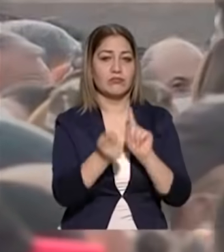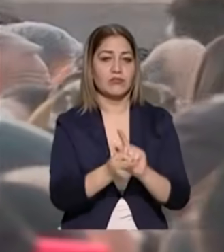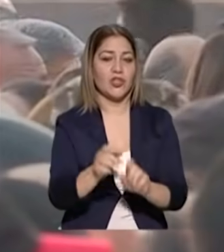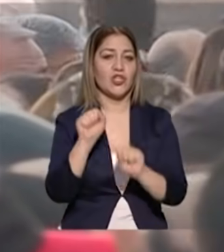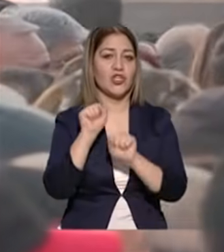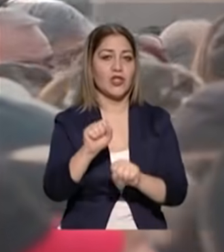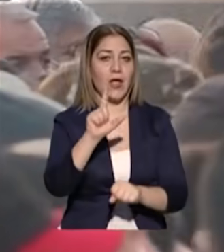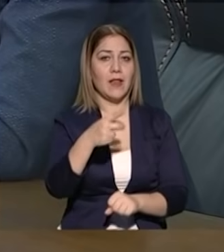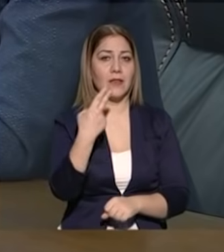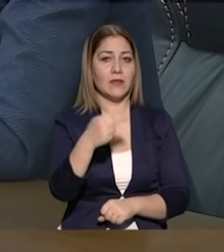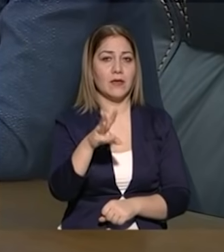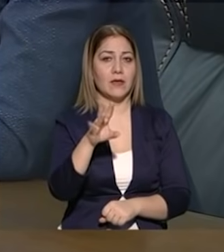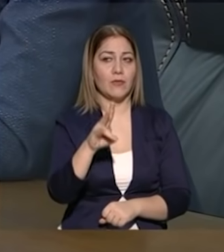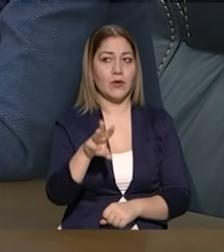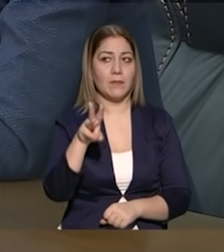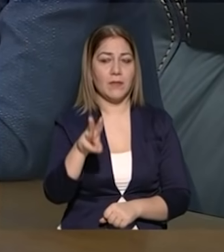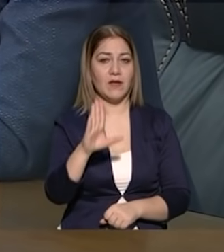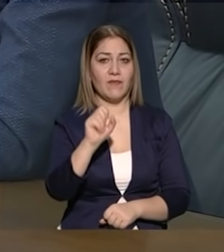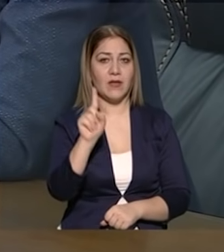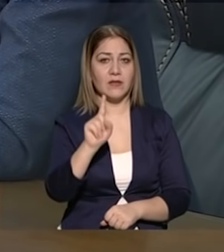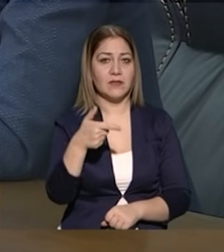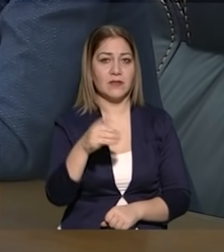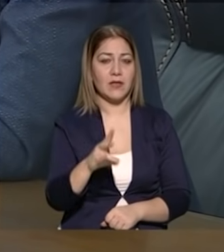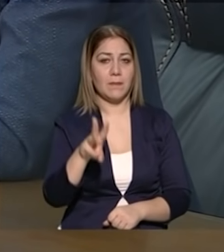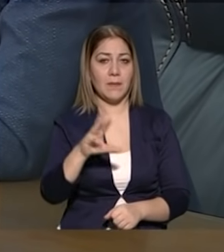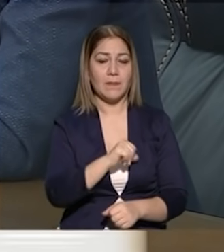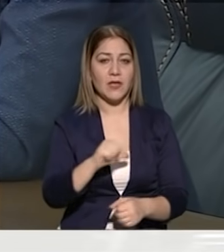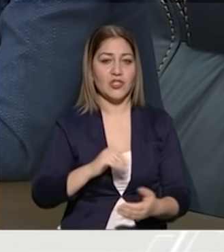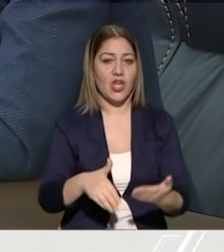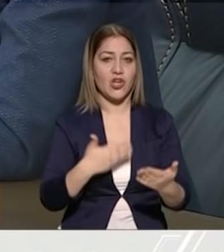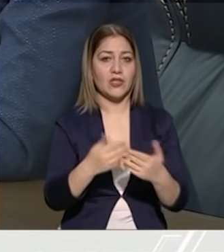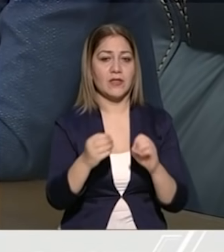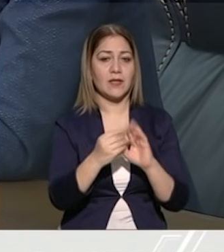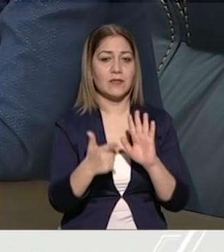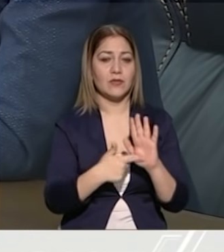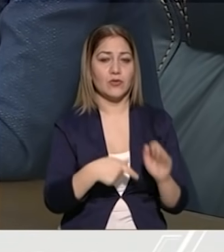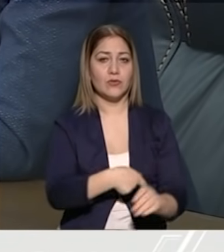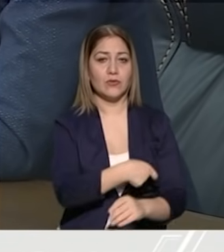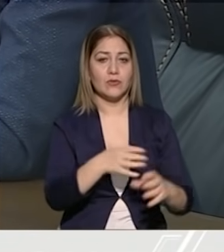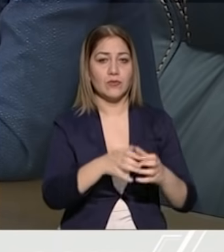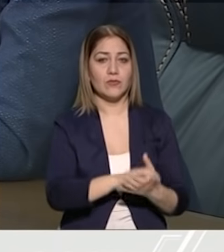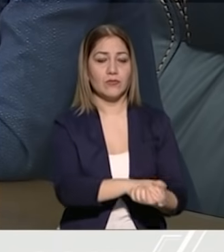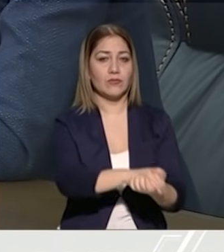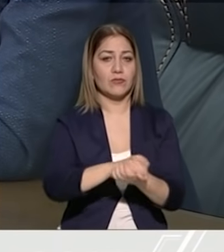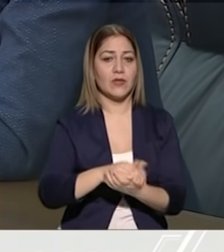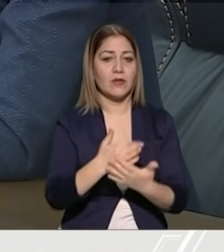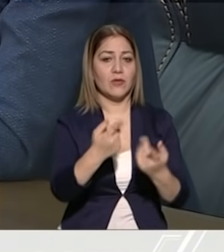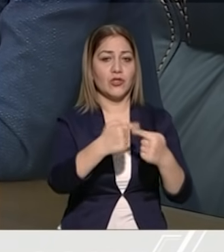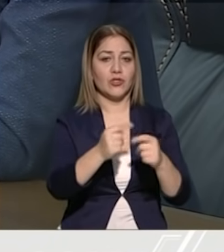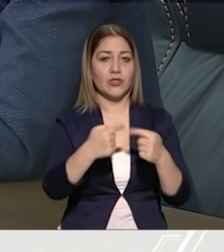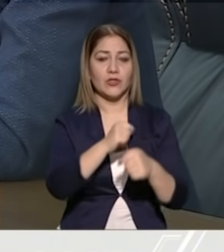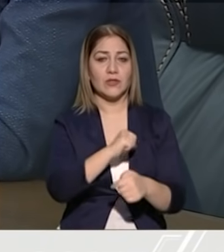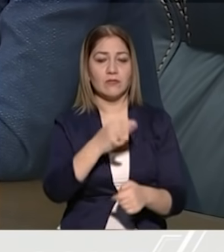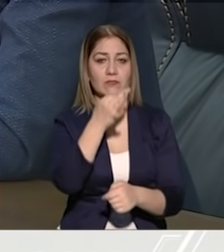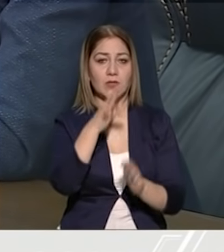Էդմոն Մարուկյանի օգտին։ Վազգեն Մանուկյանը մեր կողմից առաջադրված է 17 քաղաքական ուժերի, ինչպես նաև հանրային տարբեր շրջանակների